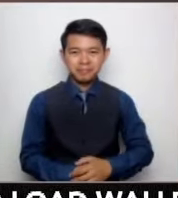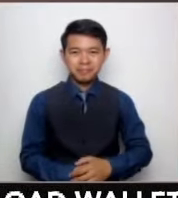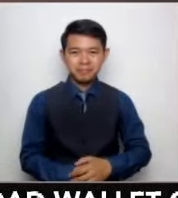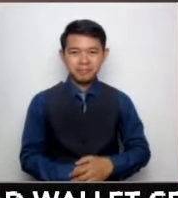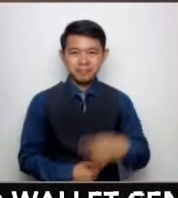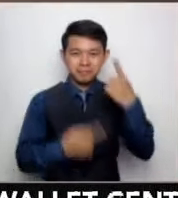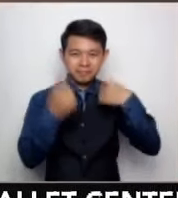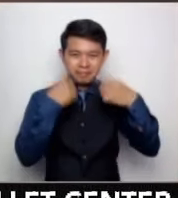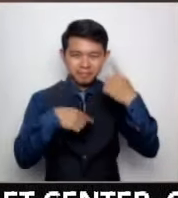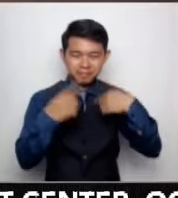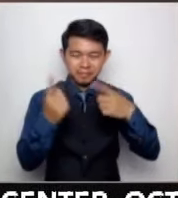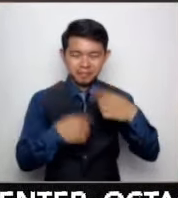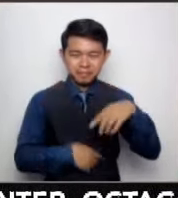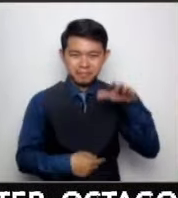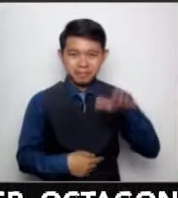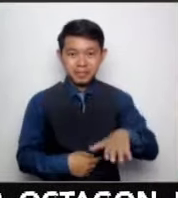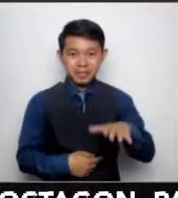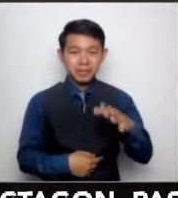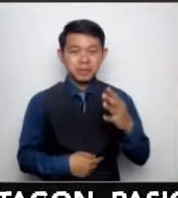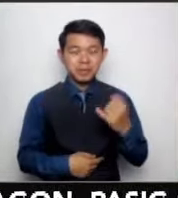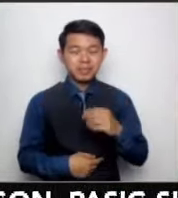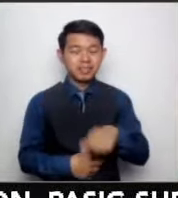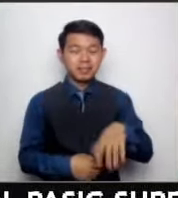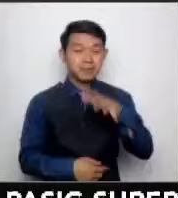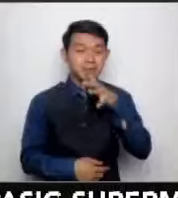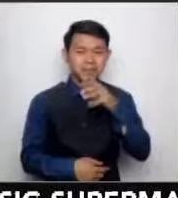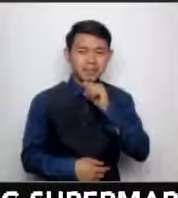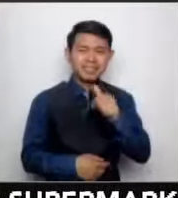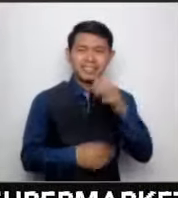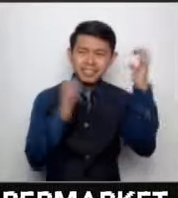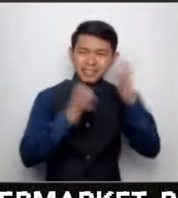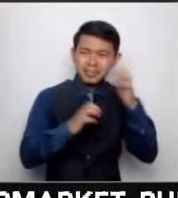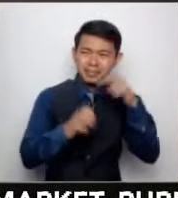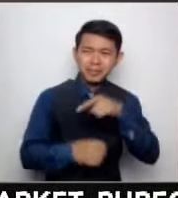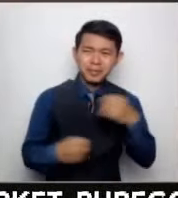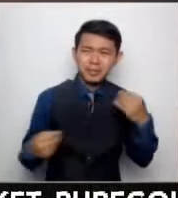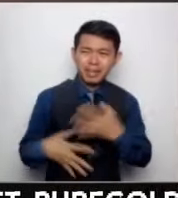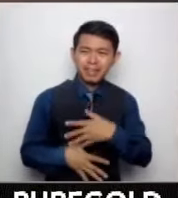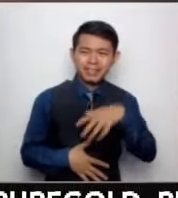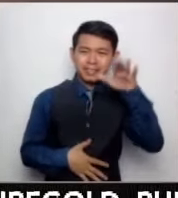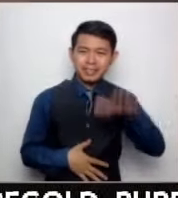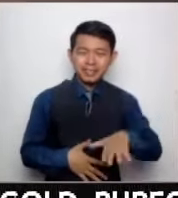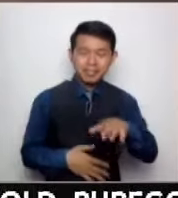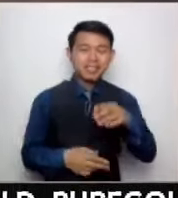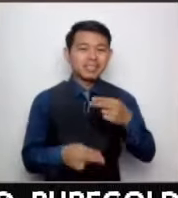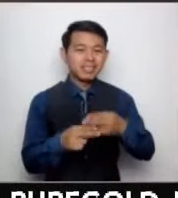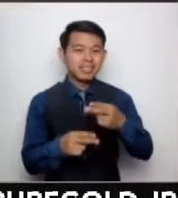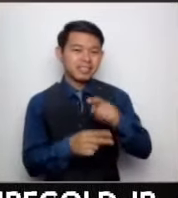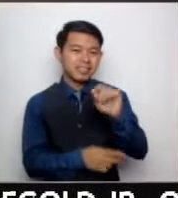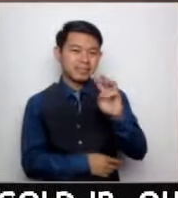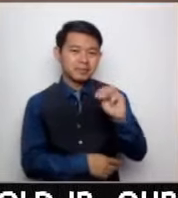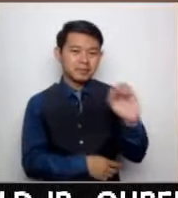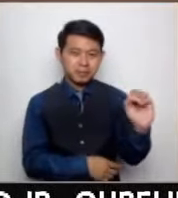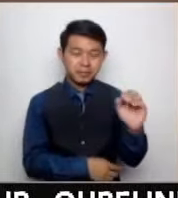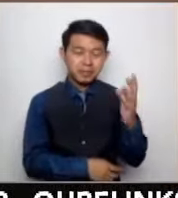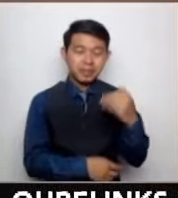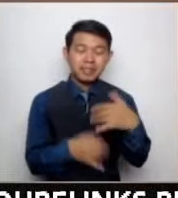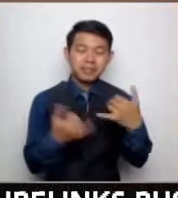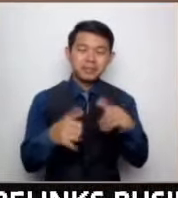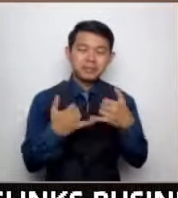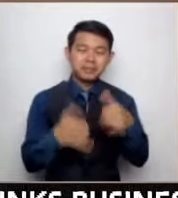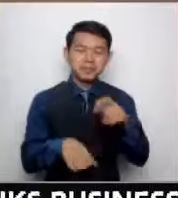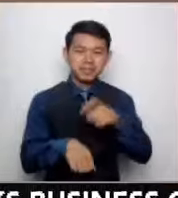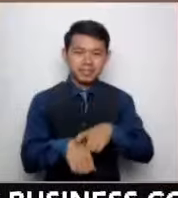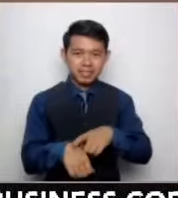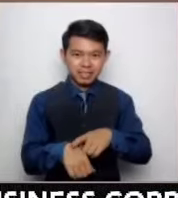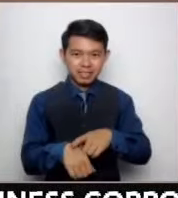Tila hindi na-expect ni Mommy Abby Rose ang magiging reaksyon ng kanyang anak na si Baby Timo sa kanilang playtime. Ang rawr na